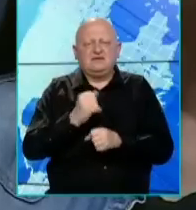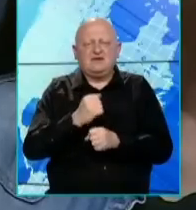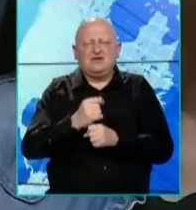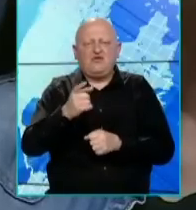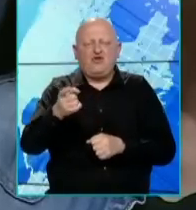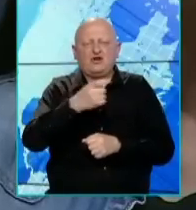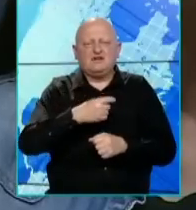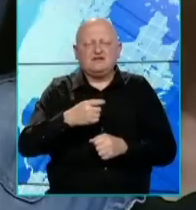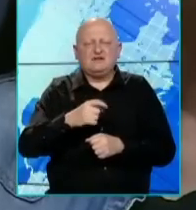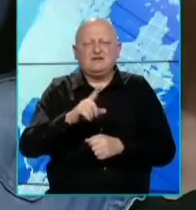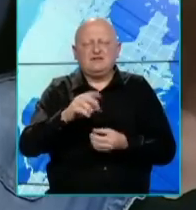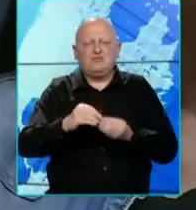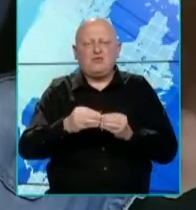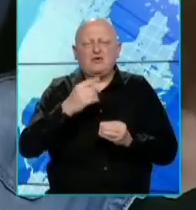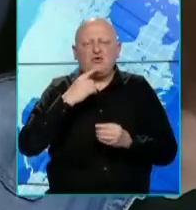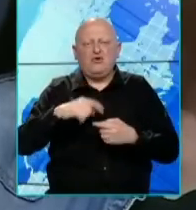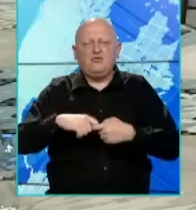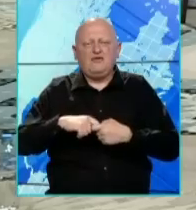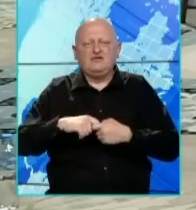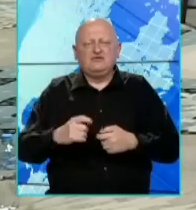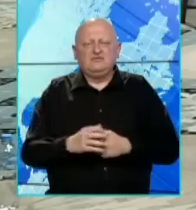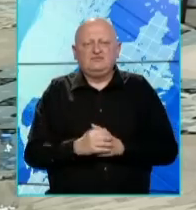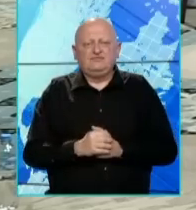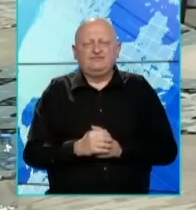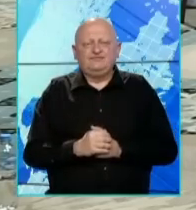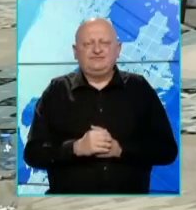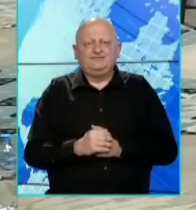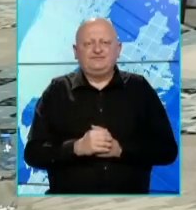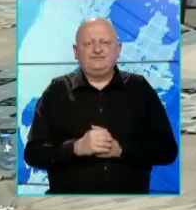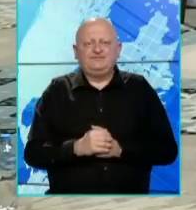ovih organizacija, ali i problemi koji ih povezuju.